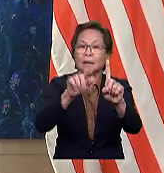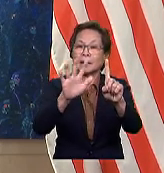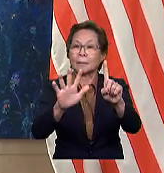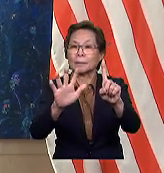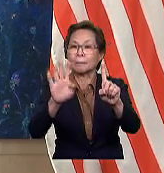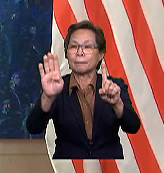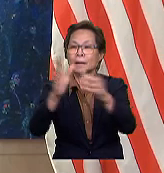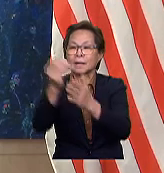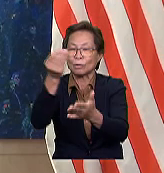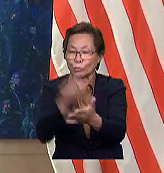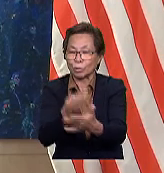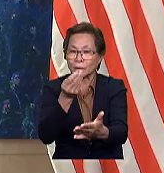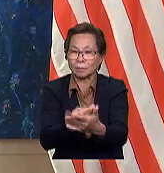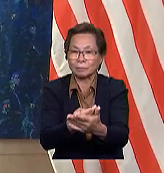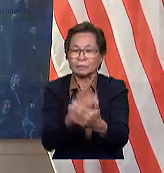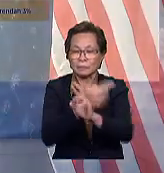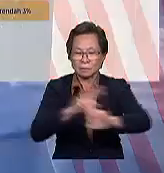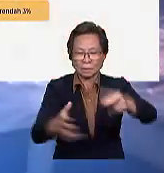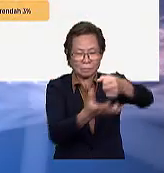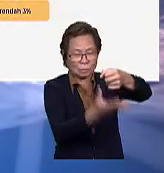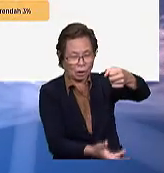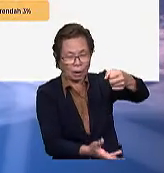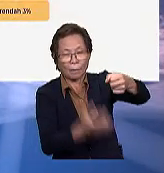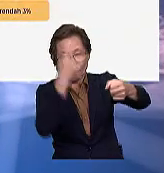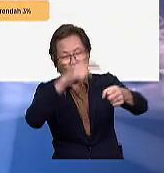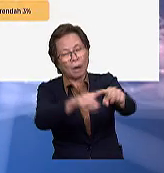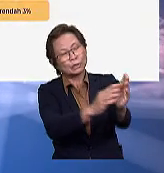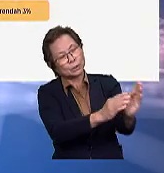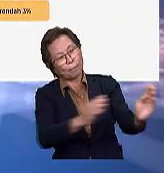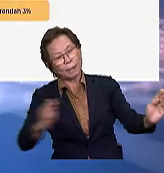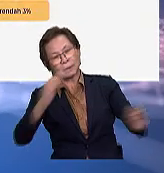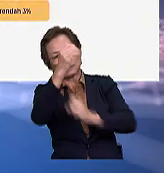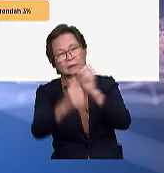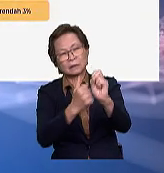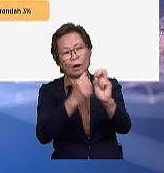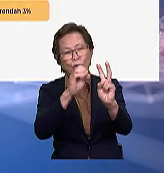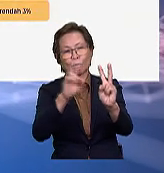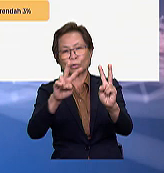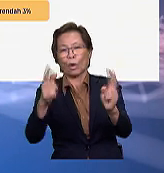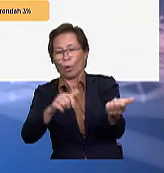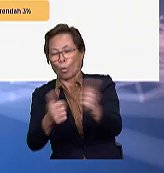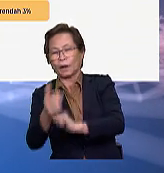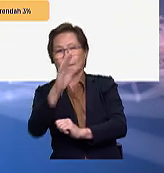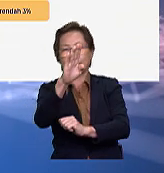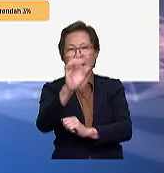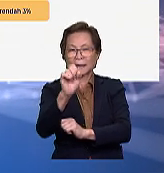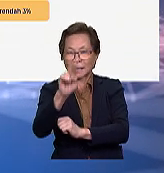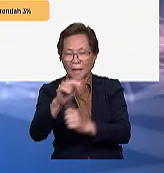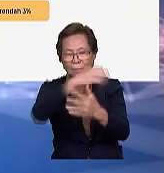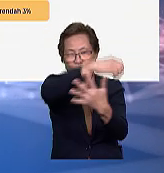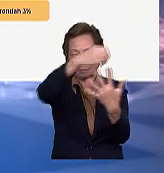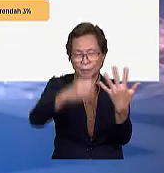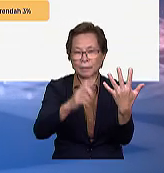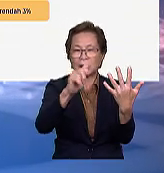5 pilihan digigit disediakan bagi sepanjang tahun ini oleh BSN the